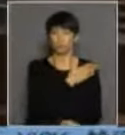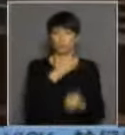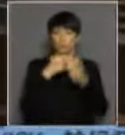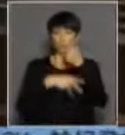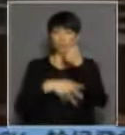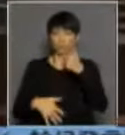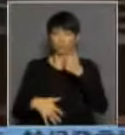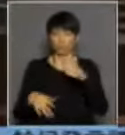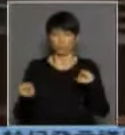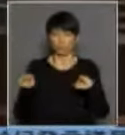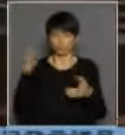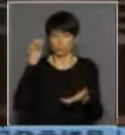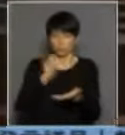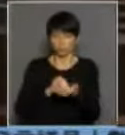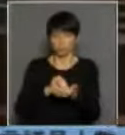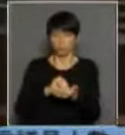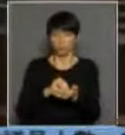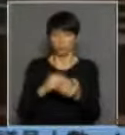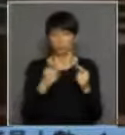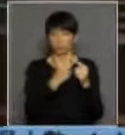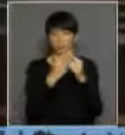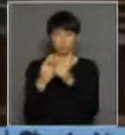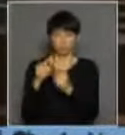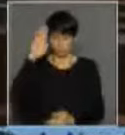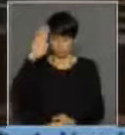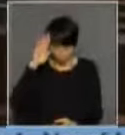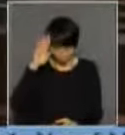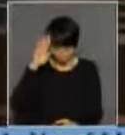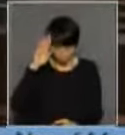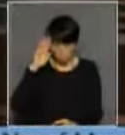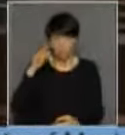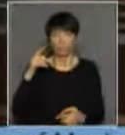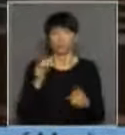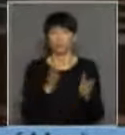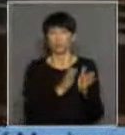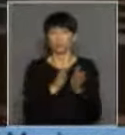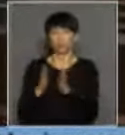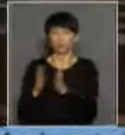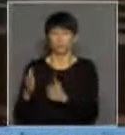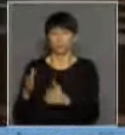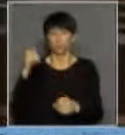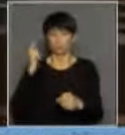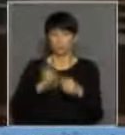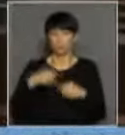道歉，因為呢一次嘅處理事件咧係非常之非常之錯同不濟。